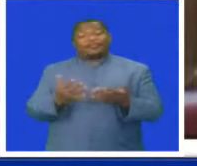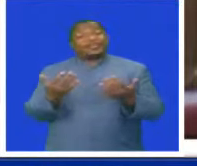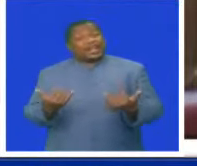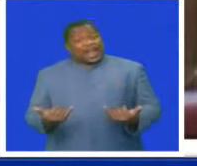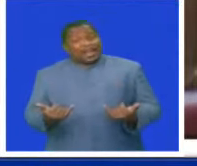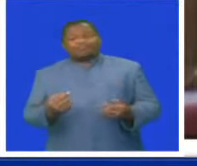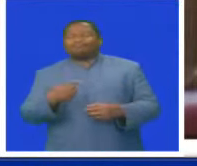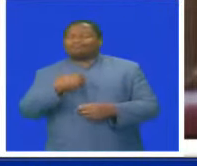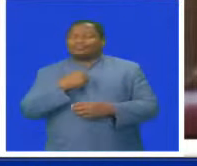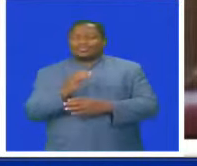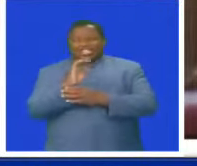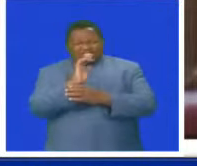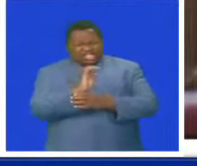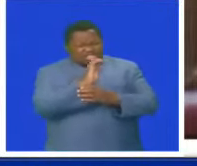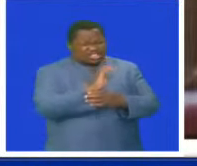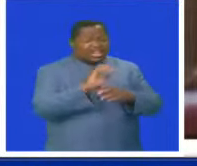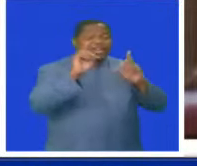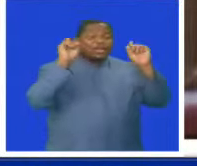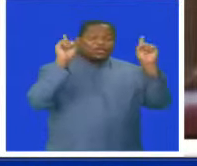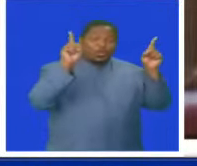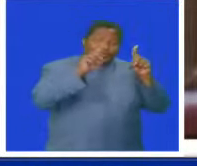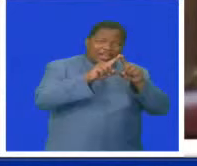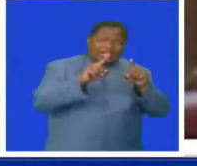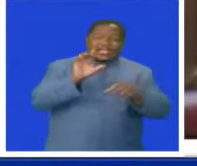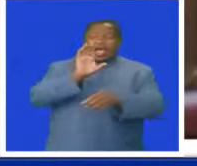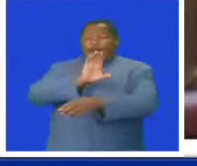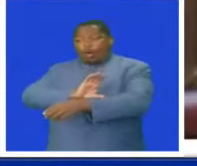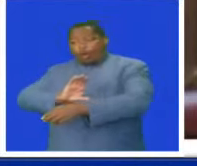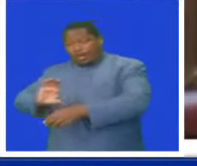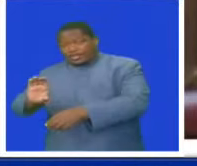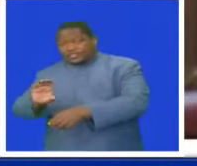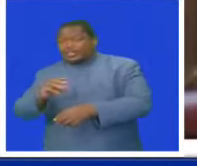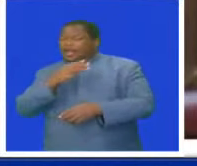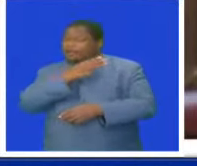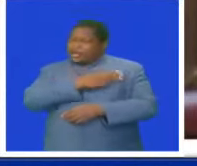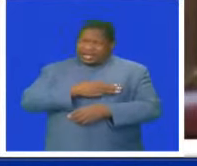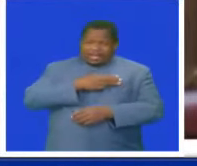kose siyeva ngokuthi awu bantwana sebagqwalati